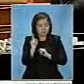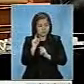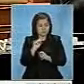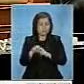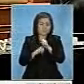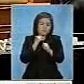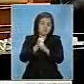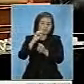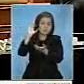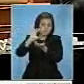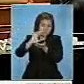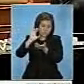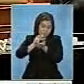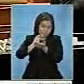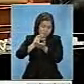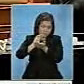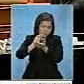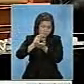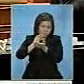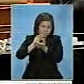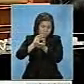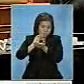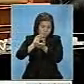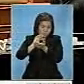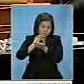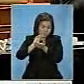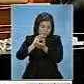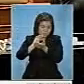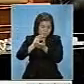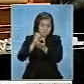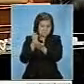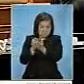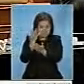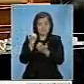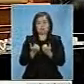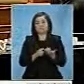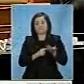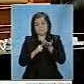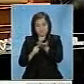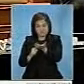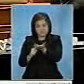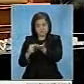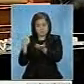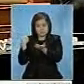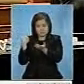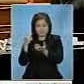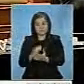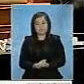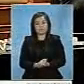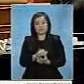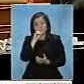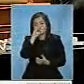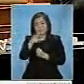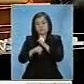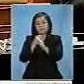มาณประจำปีที่เรากำลังพิจารณานั้นเป็นงบที่สูงที่สุดเป็นประวัติการก็เรียนว่างบประมาณประจำปีนะ